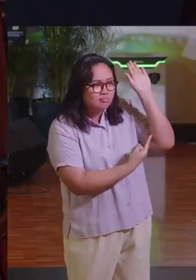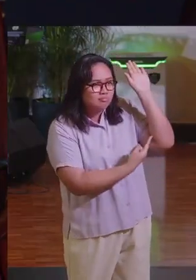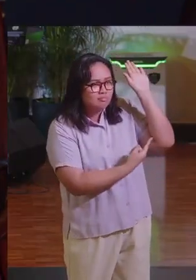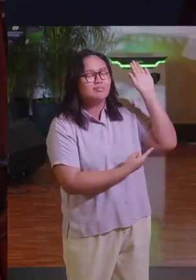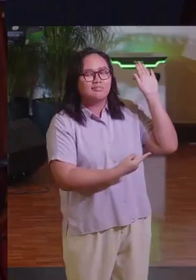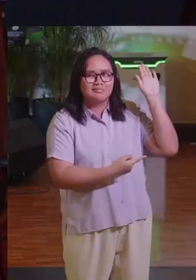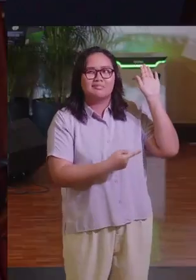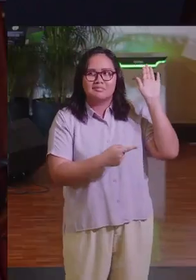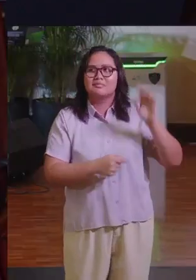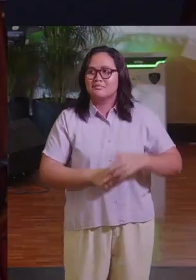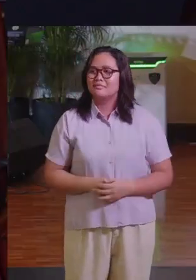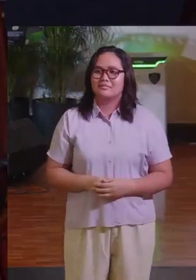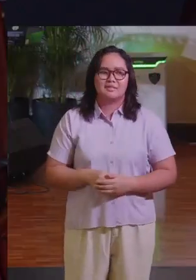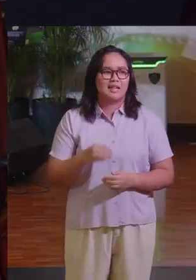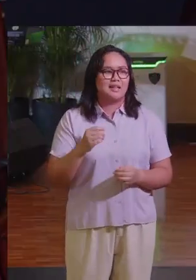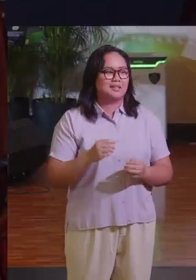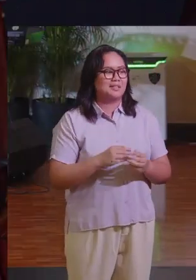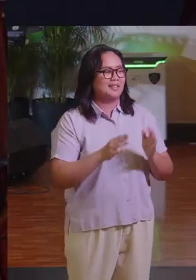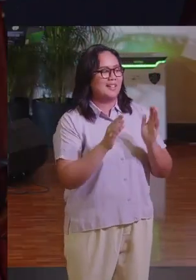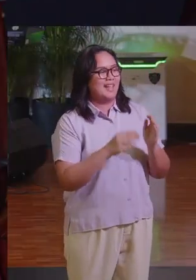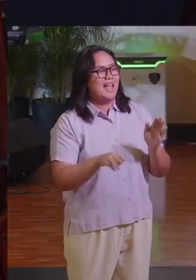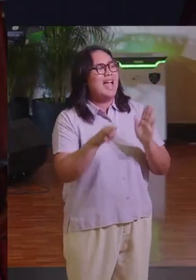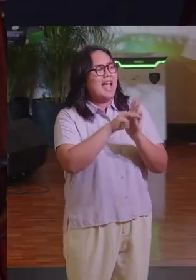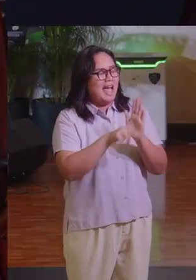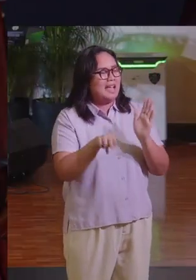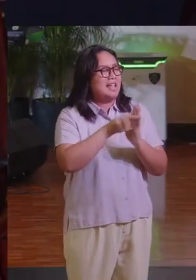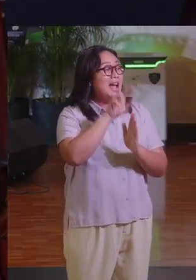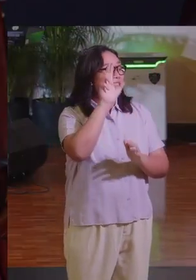Ayun, nadagdagan ng 3.